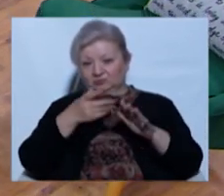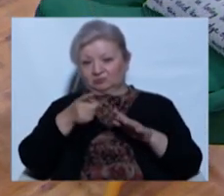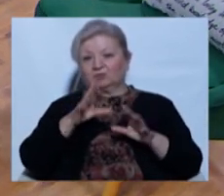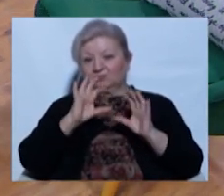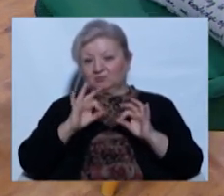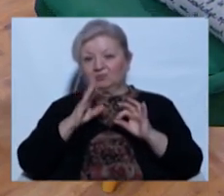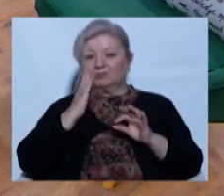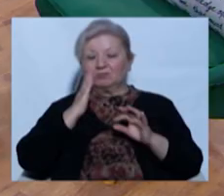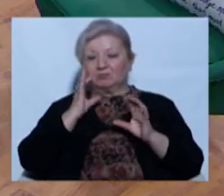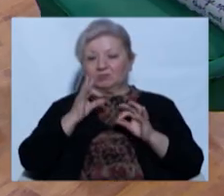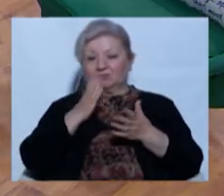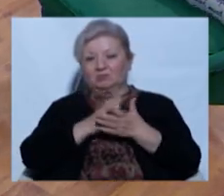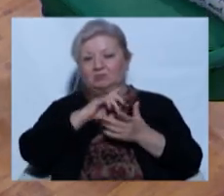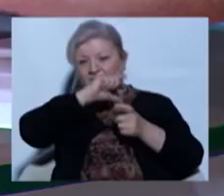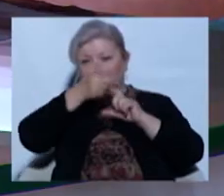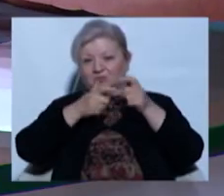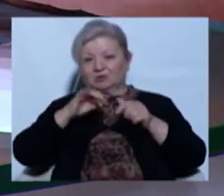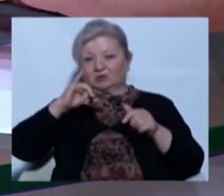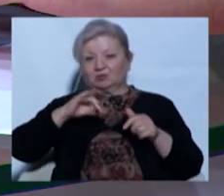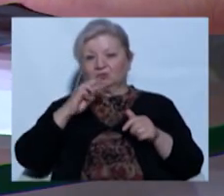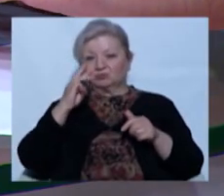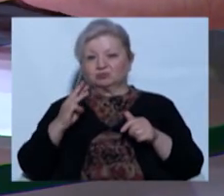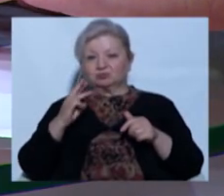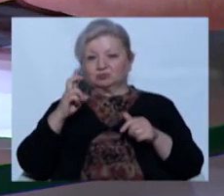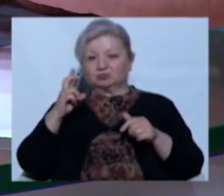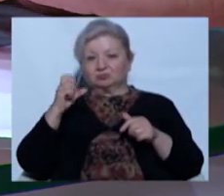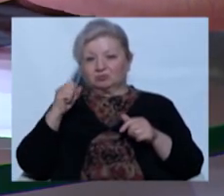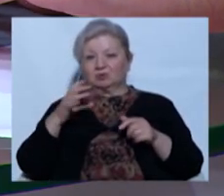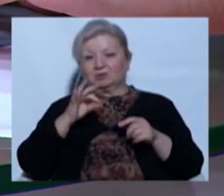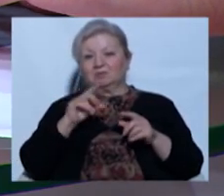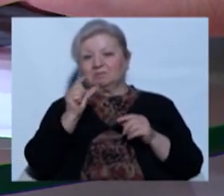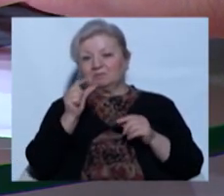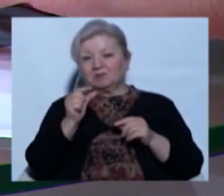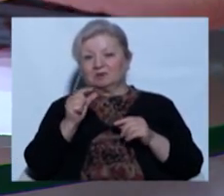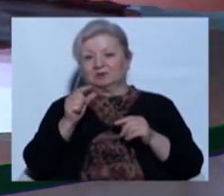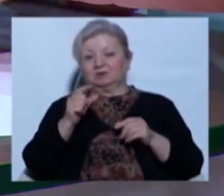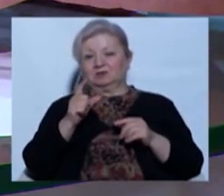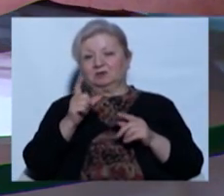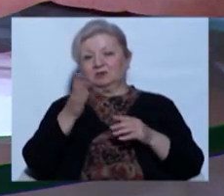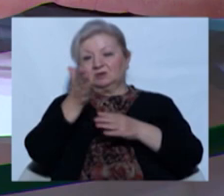არის ერთი, მაგრამ აუცილებლად ასევე პატარაზე ესე საქართველოს დროშას